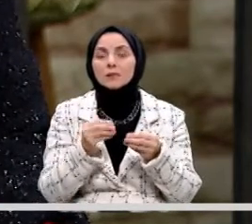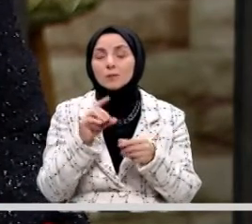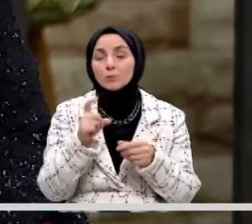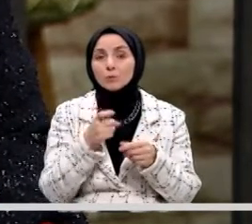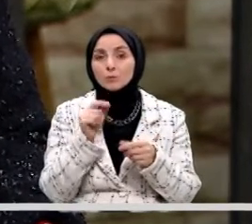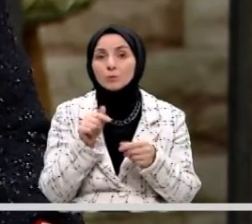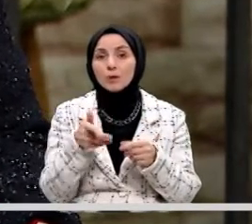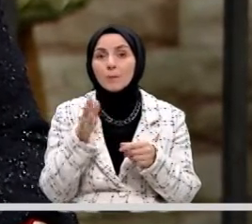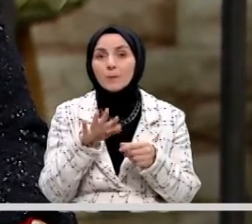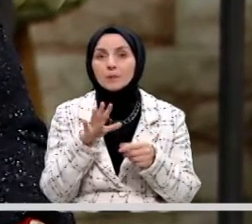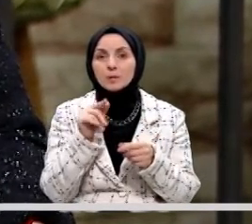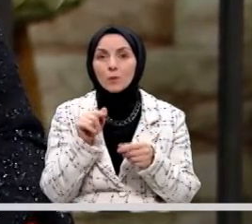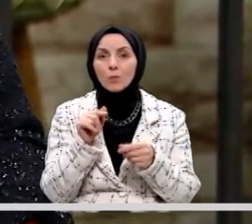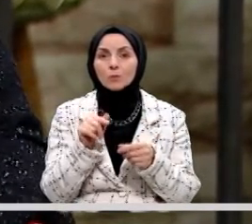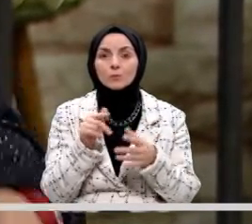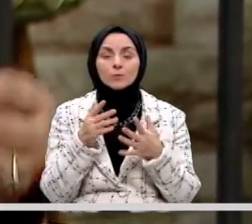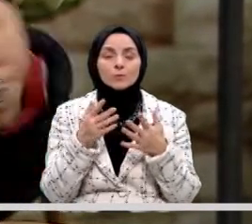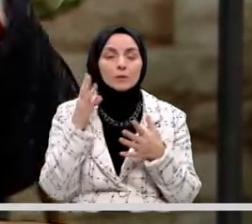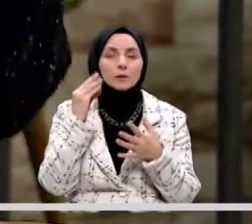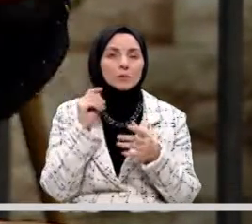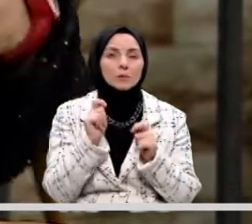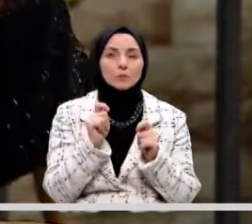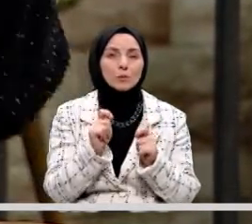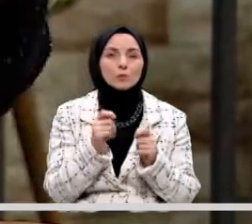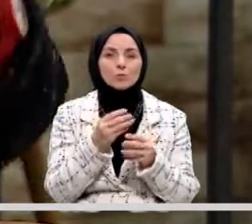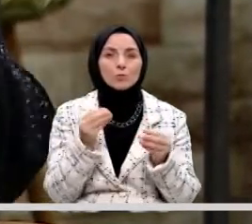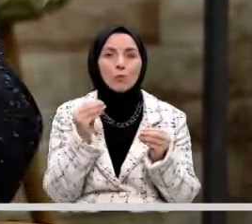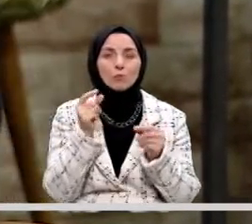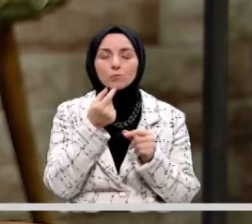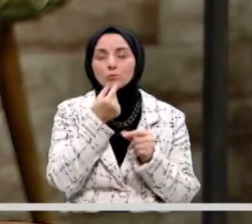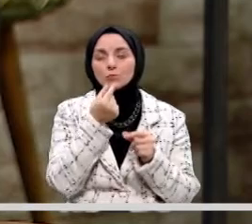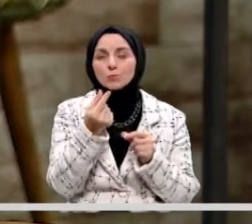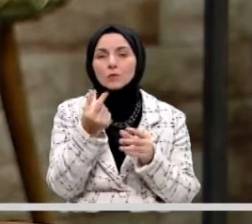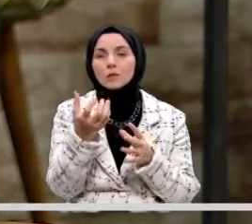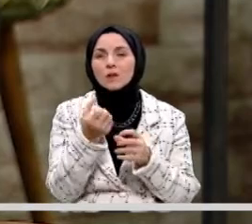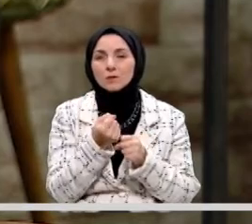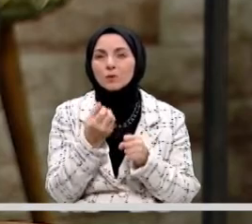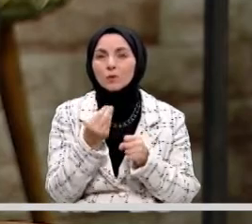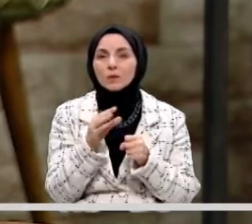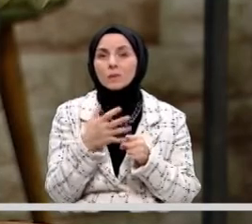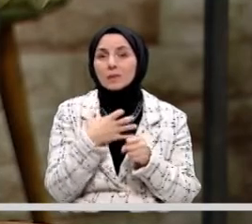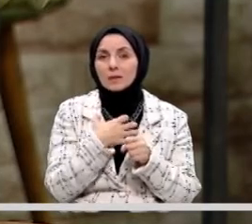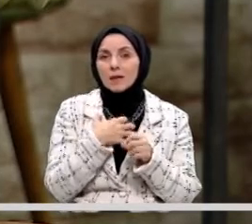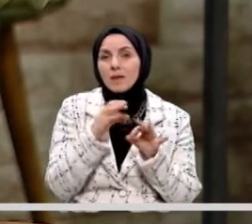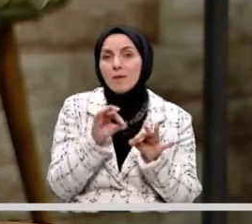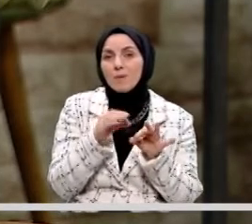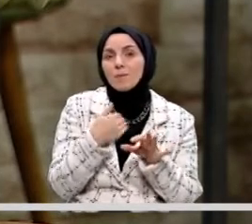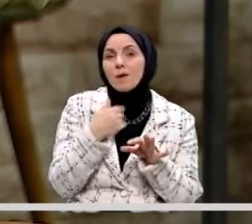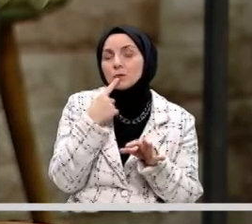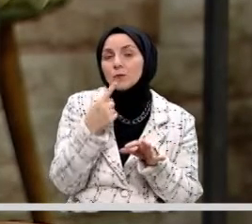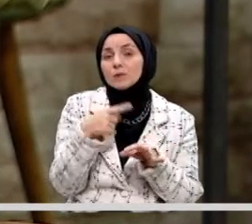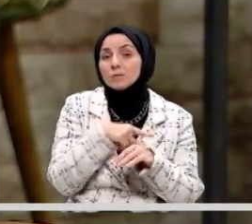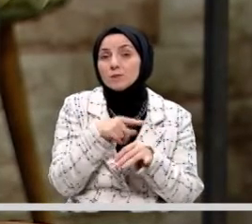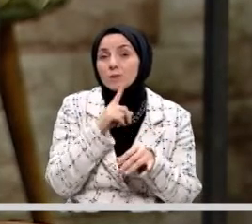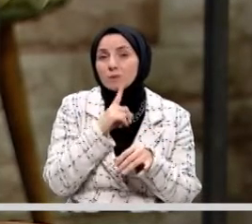ifade etmekte zorlanıyorsa çok uyarı veren bir annedir Yani sürekli ikaz alıyordur evde Yani kendini sürekli ben söylediğimde yine şikayet